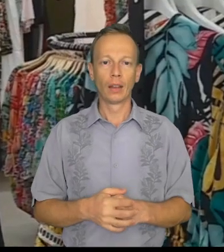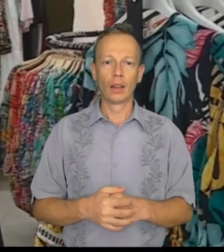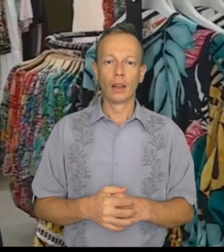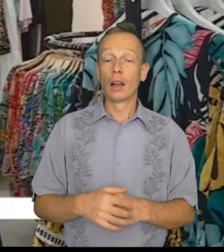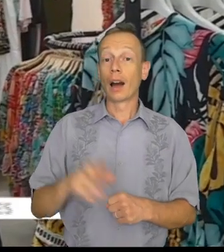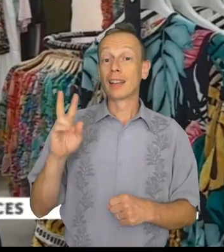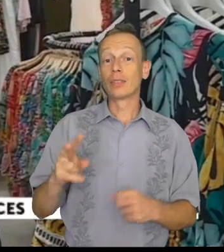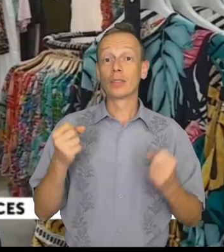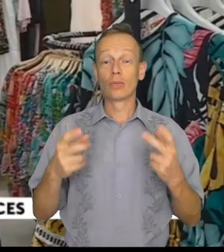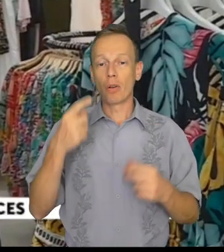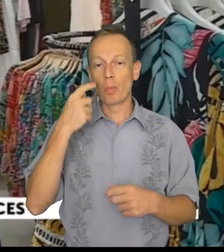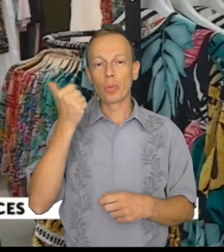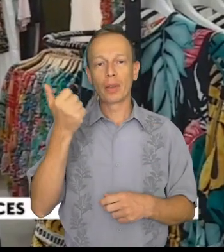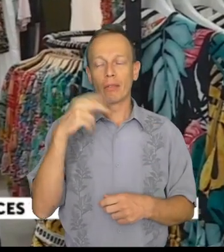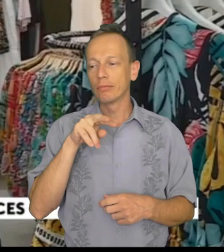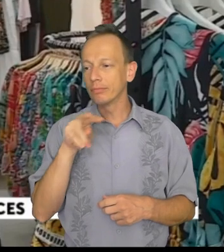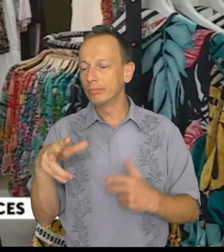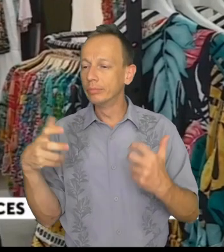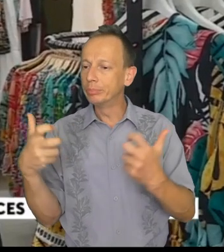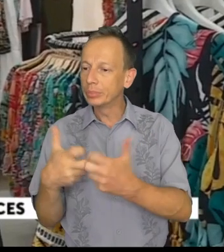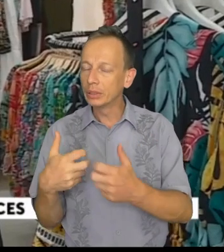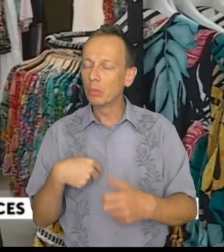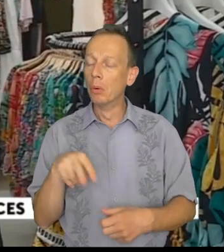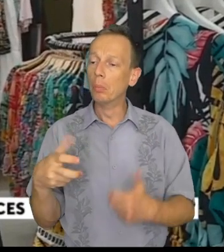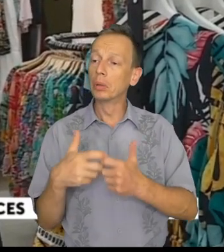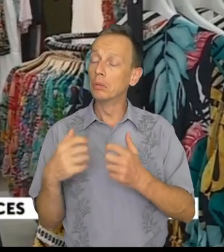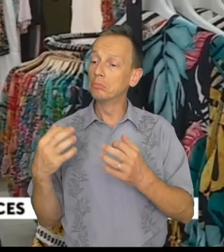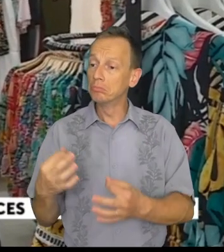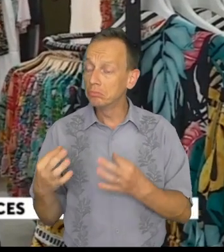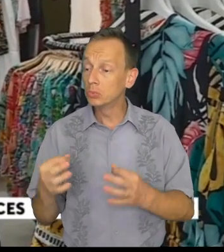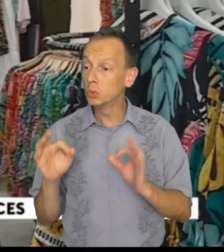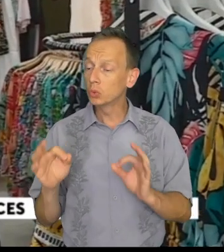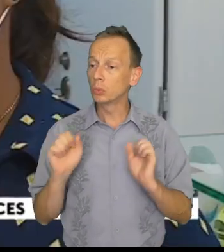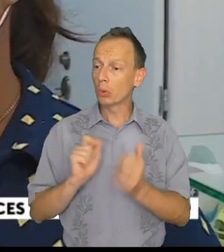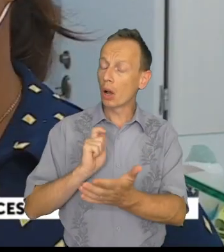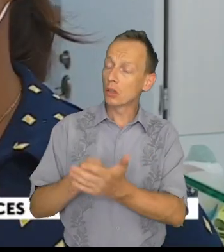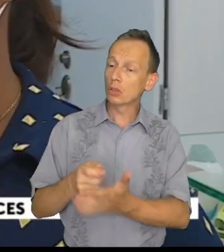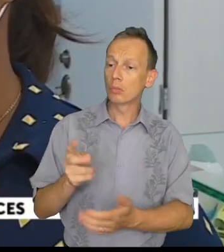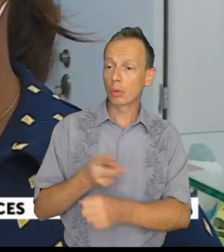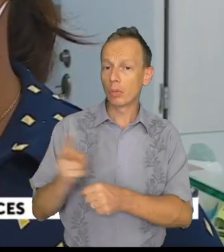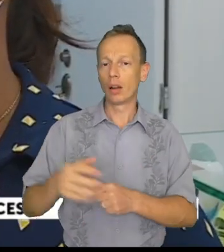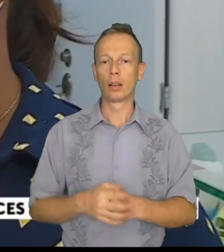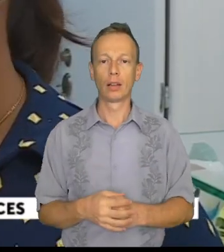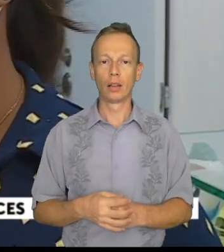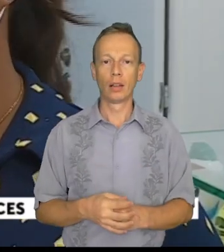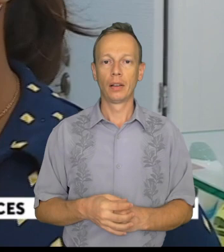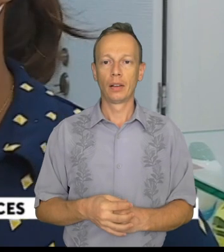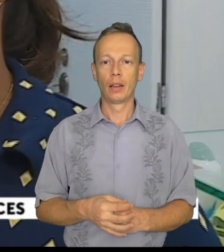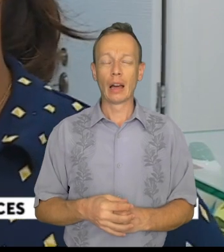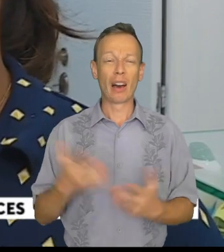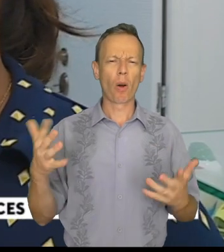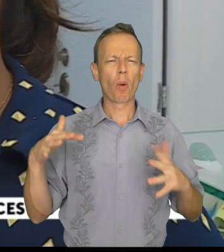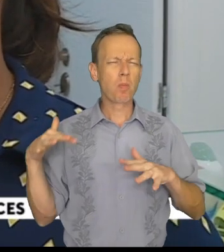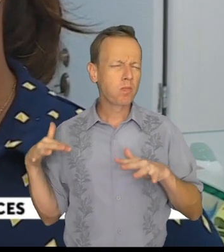on regarde toujours le prix, mais le prix que j'ai vu, c'est raisonnable, que tout le monde peut se permettre. Je ne pourrais pas dire qu'il y a du